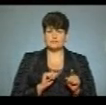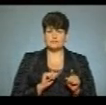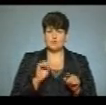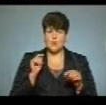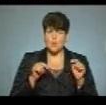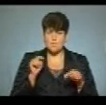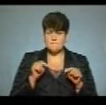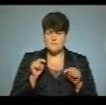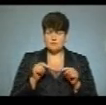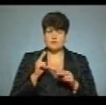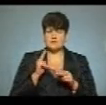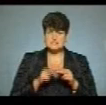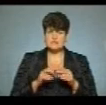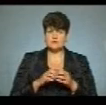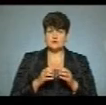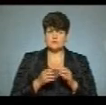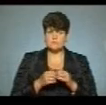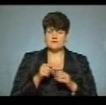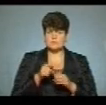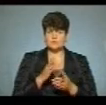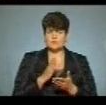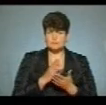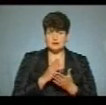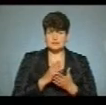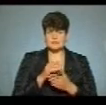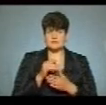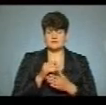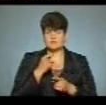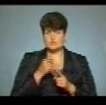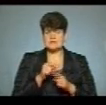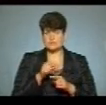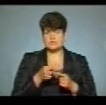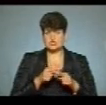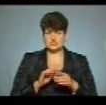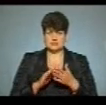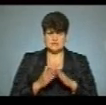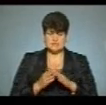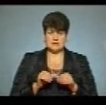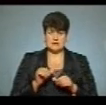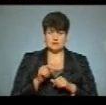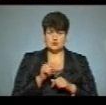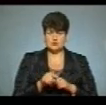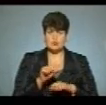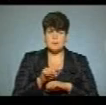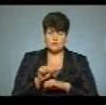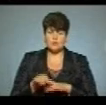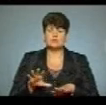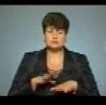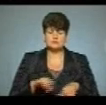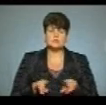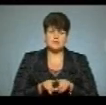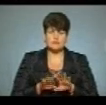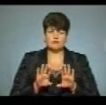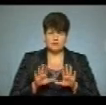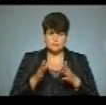опадів, тому що в кінцевому результаті він несе відповідальність за його технічний стан. Крім цього балкона, в цьому будинку вже був такий самий